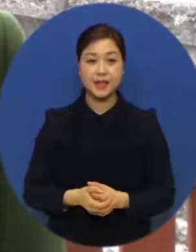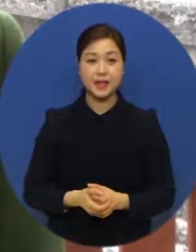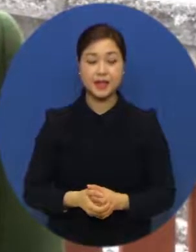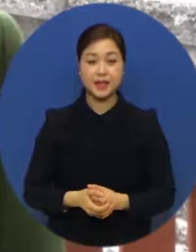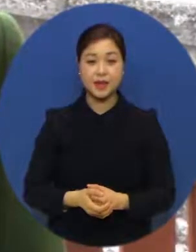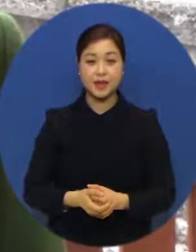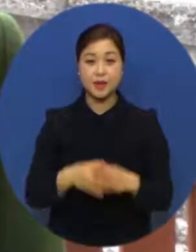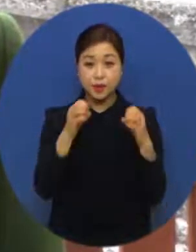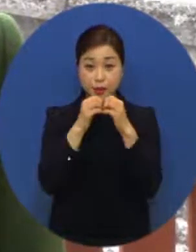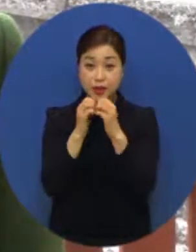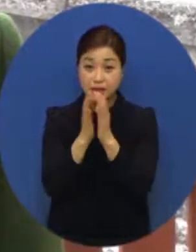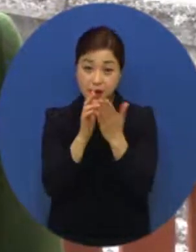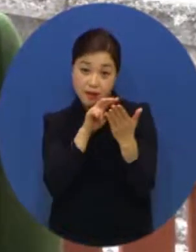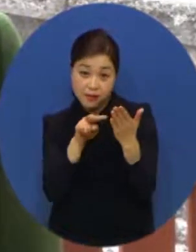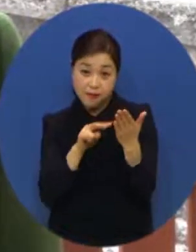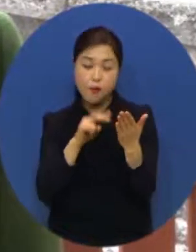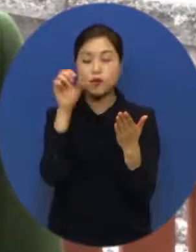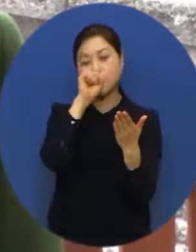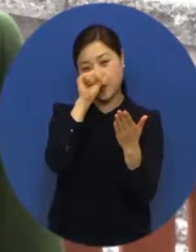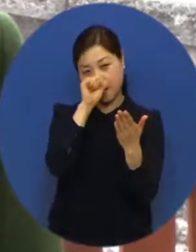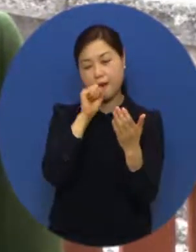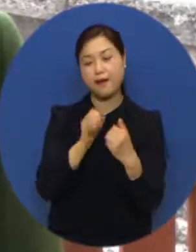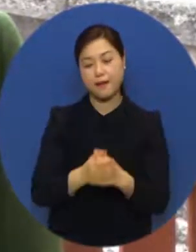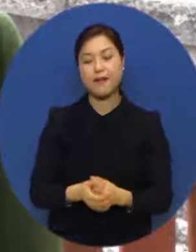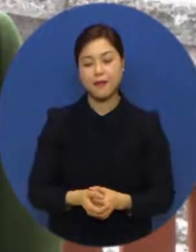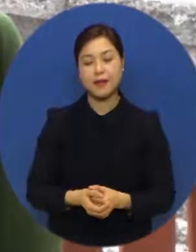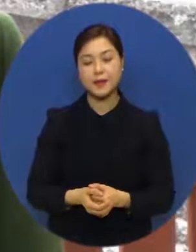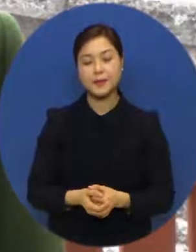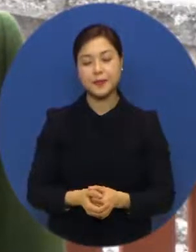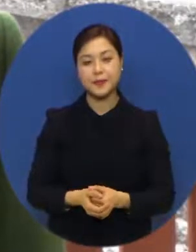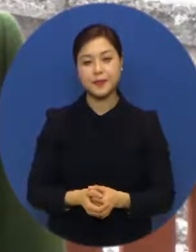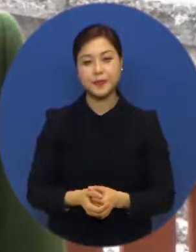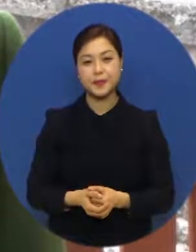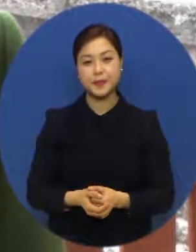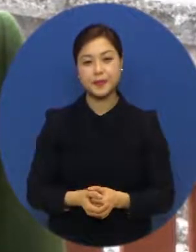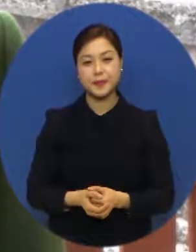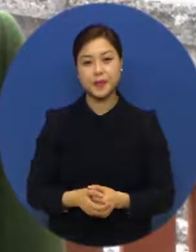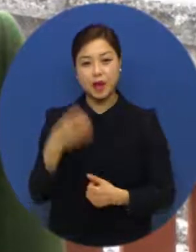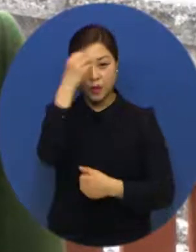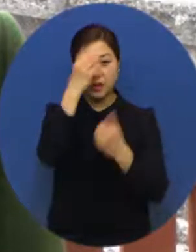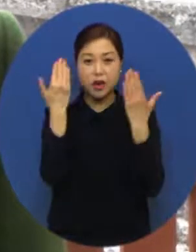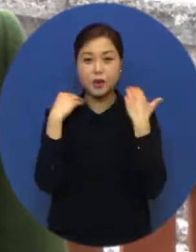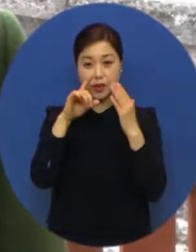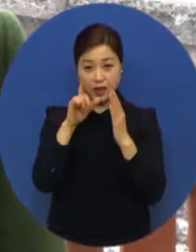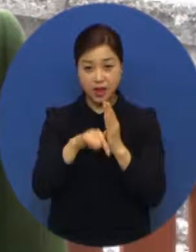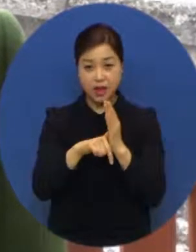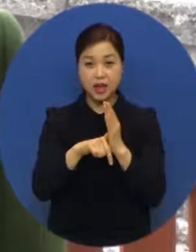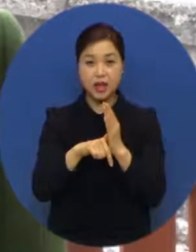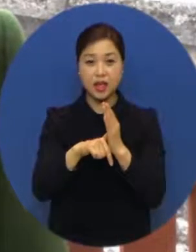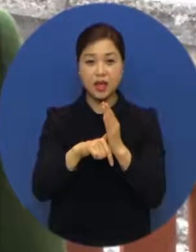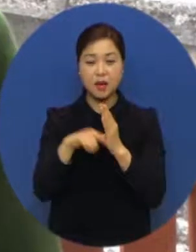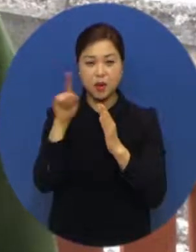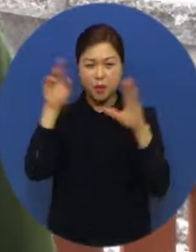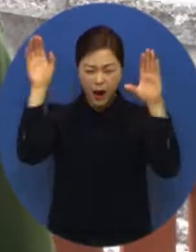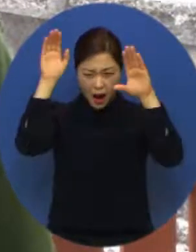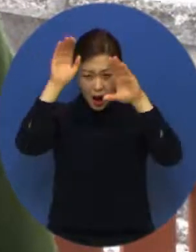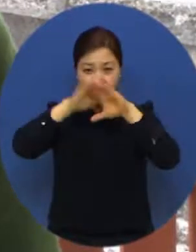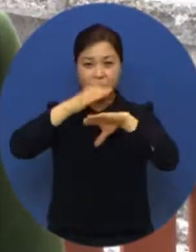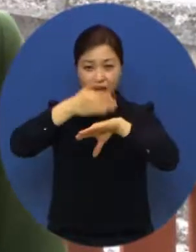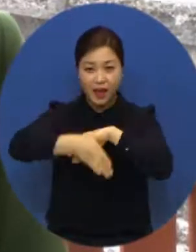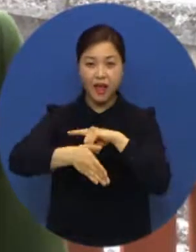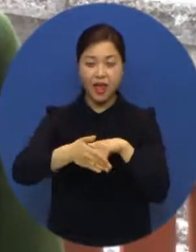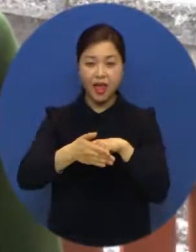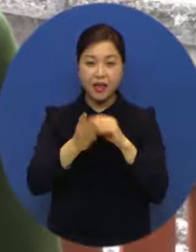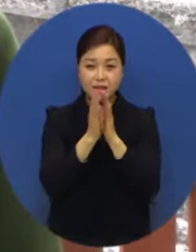뭐 소설책 보는 걸 좋아하고 예 그랬었습니다. 뭐 고등학교 때 괜히 이제 밤늦게까지